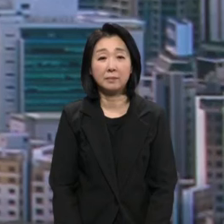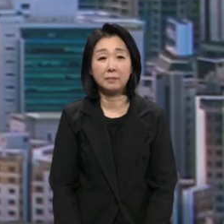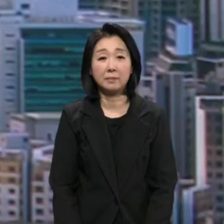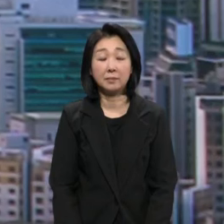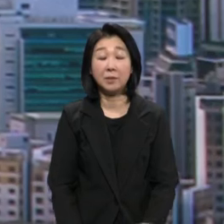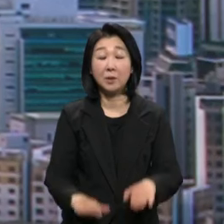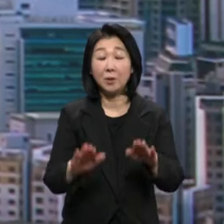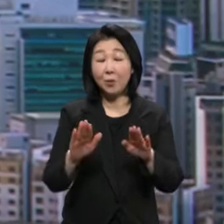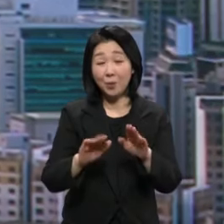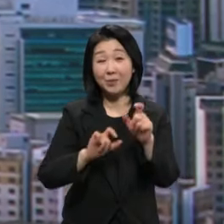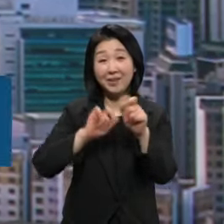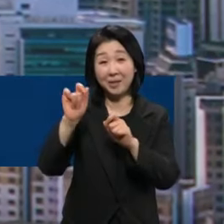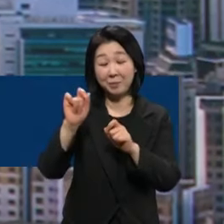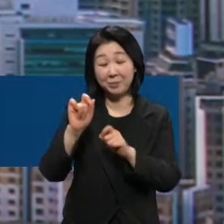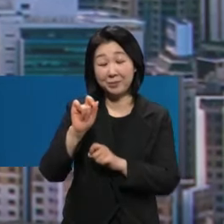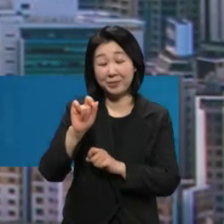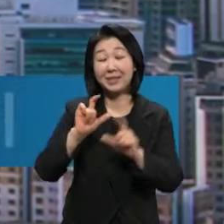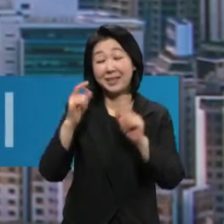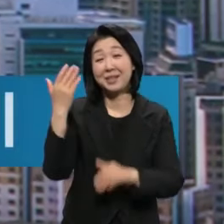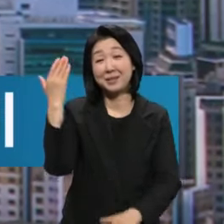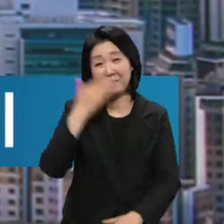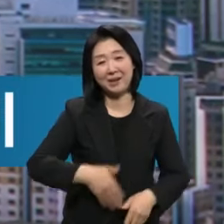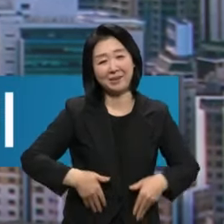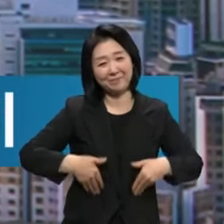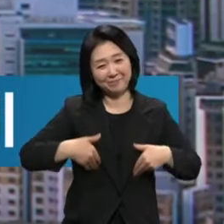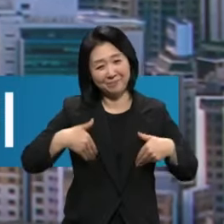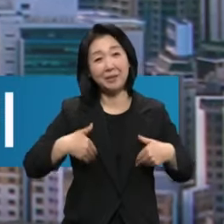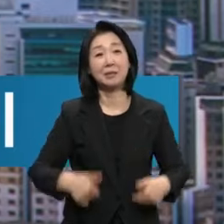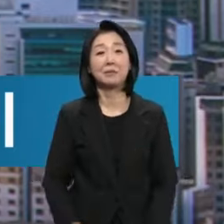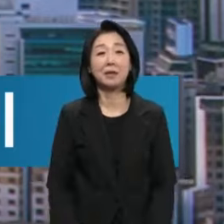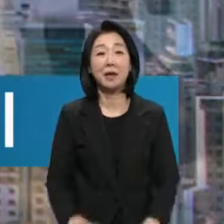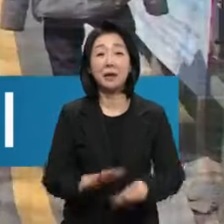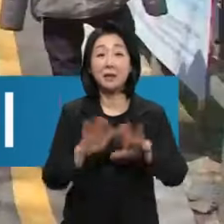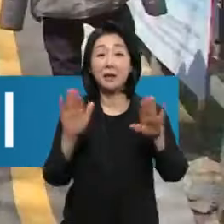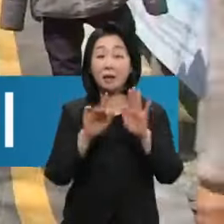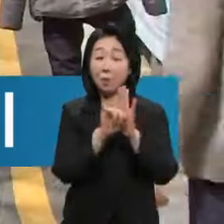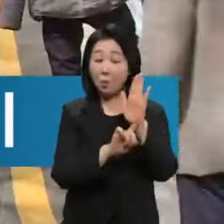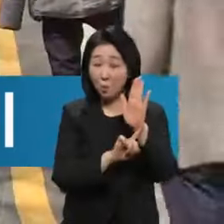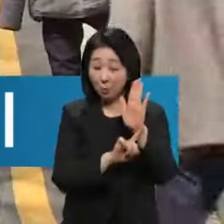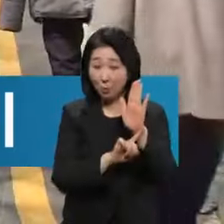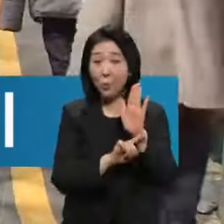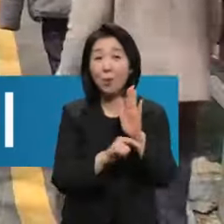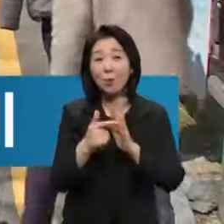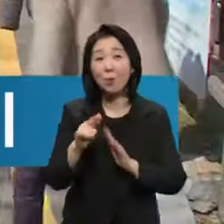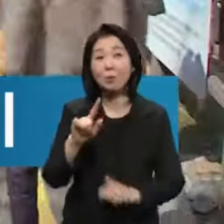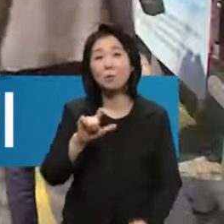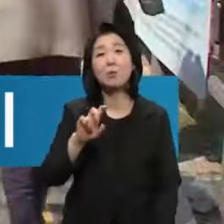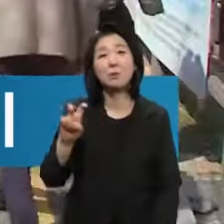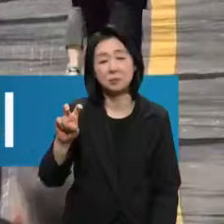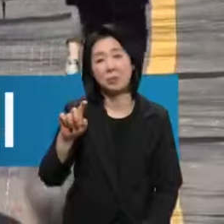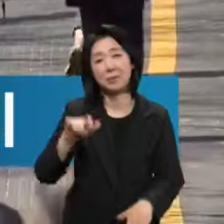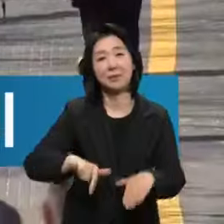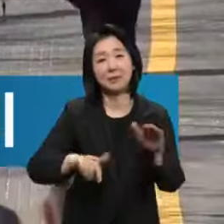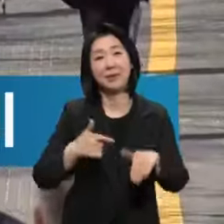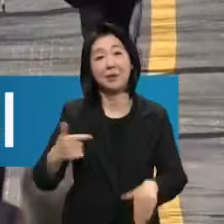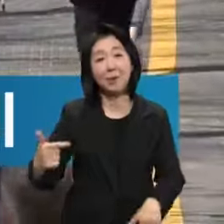오늘도 대체로 맑은 가운데 포근한 봄 날씨가 이어집니다. 낮과 밤의 기온 차이가 15도에서 20도 사이로 벌어지기